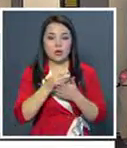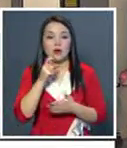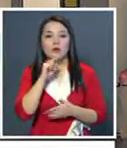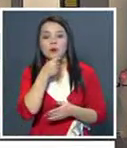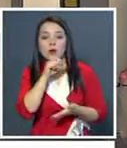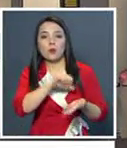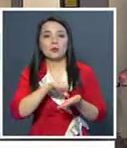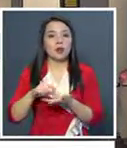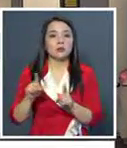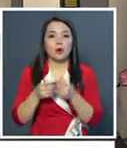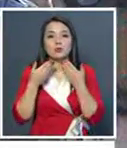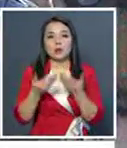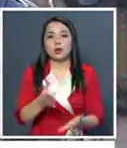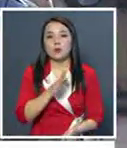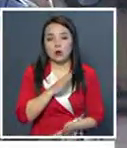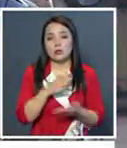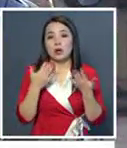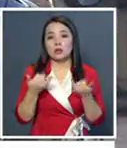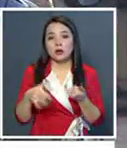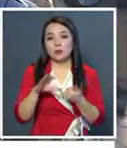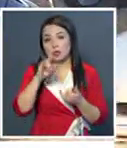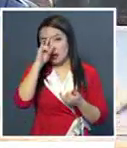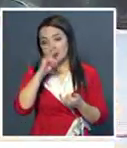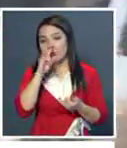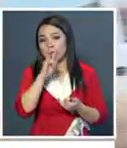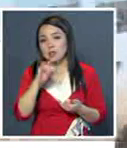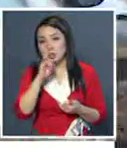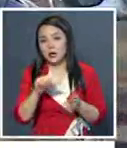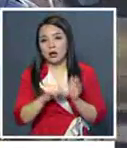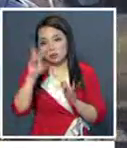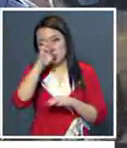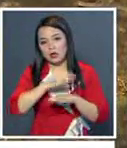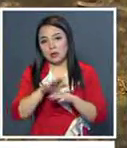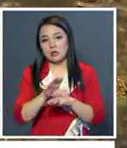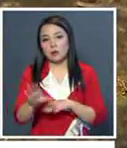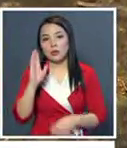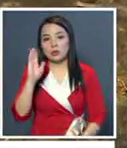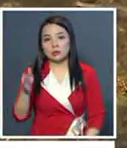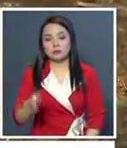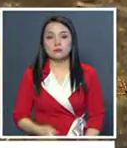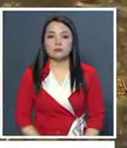мүше елдерден де сұраныс түскен. Қысқасы, Қазақстан бензинді 6 елге экспорттауды көздеп отыр.